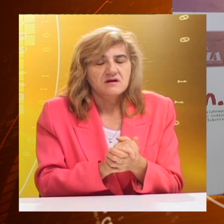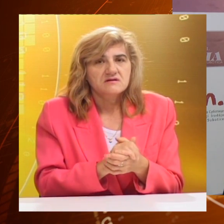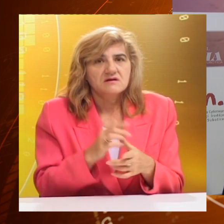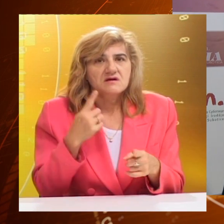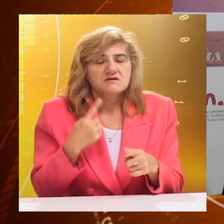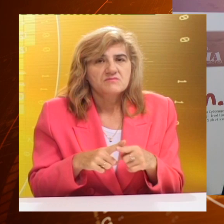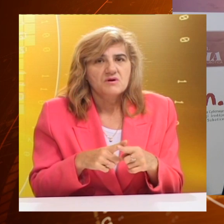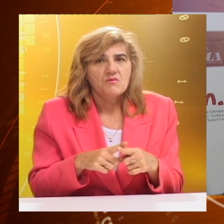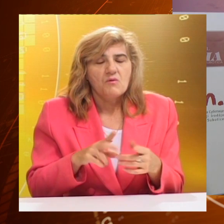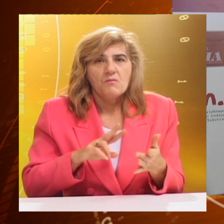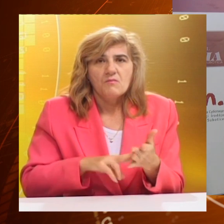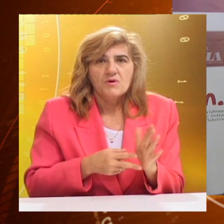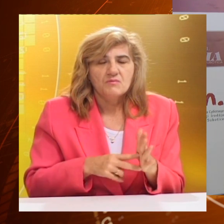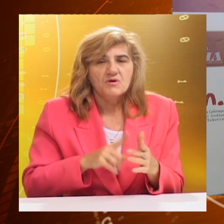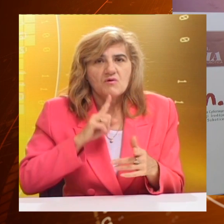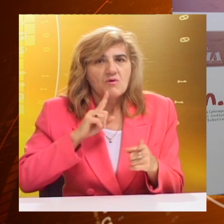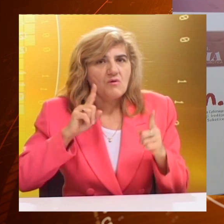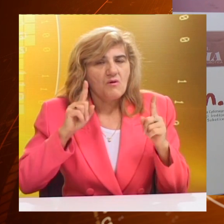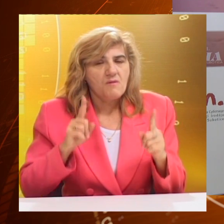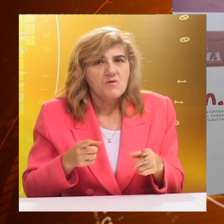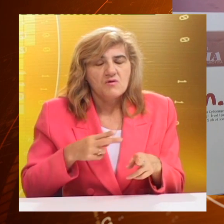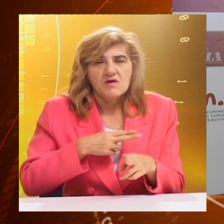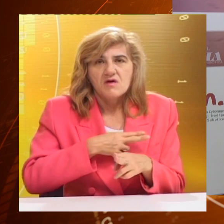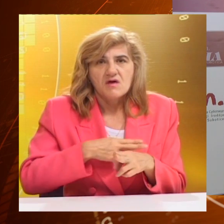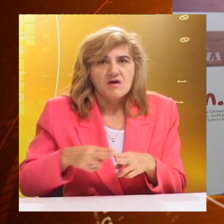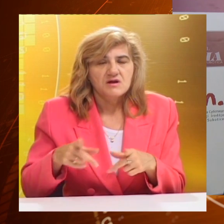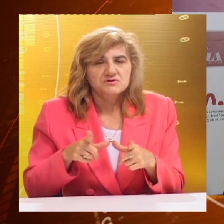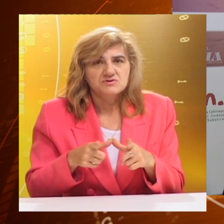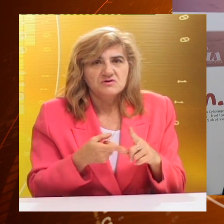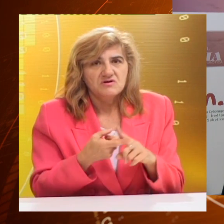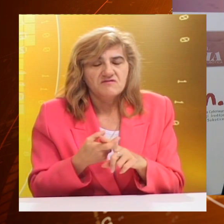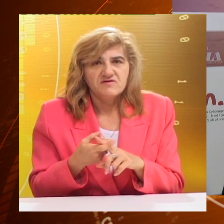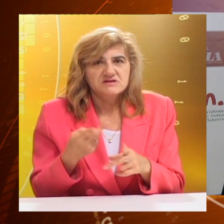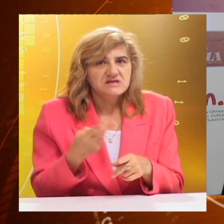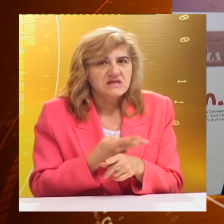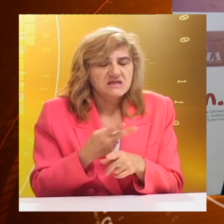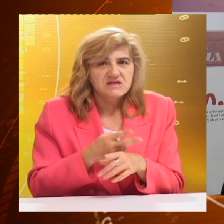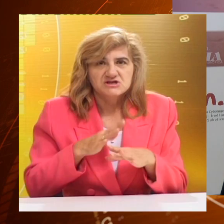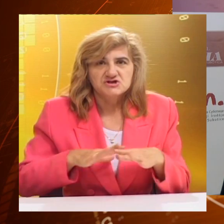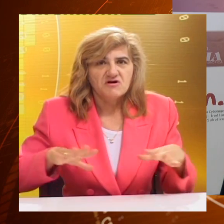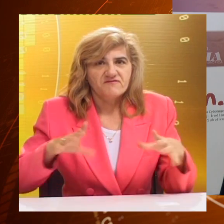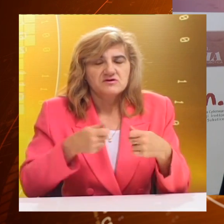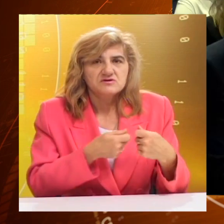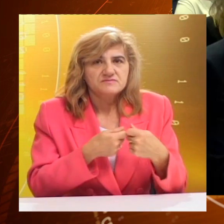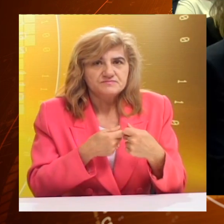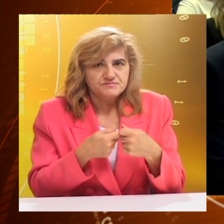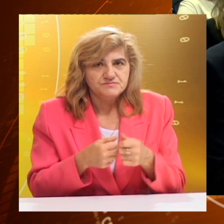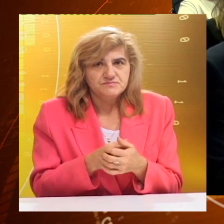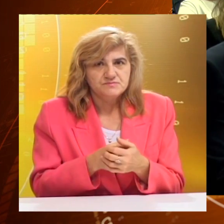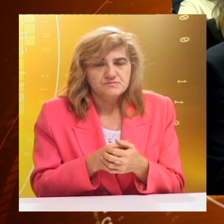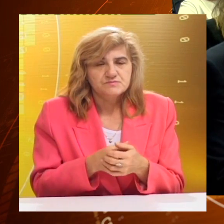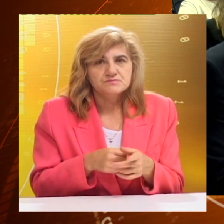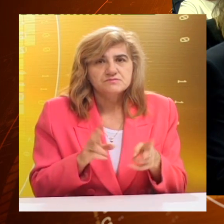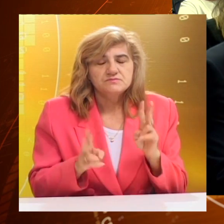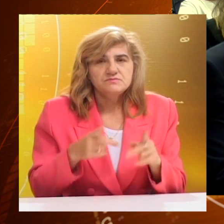saradnja, jeste sublimacija problema koja mora doći do rješenja u okviru državnih institucija. Prema